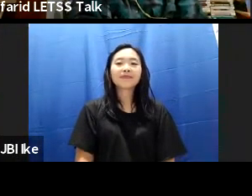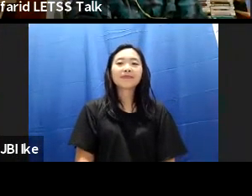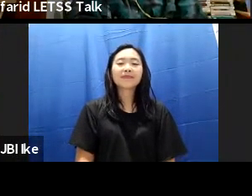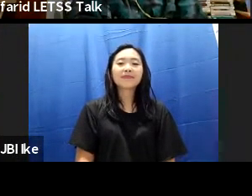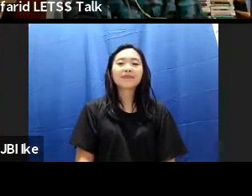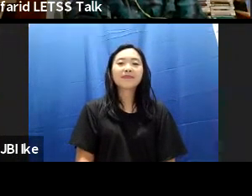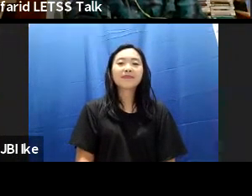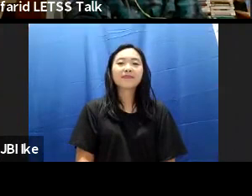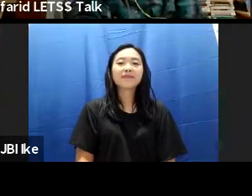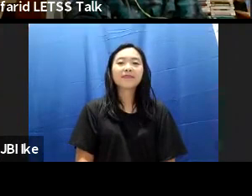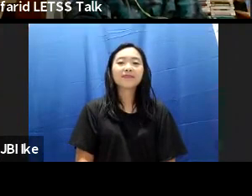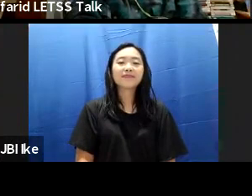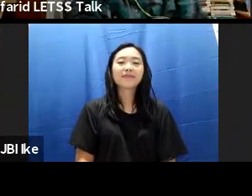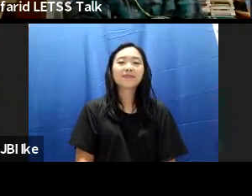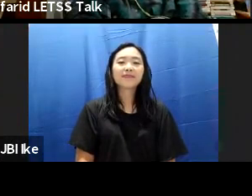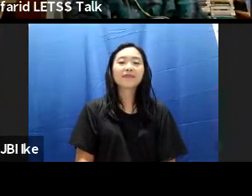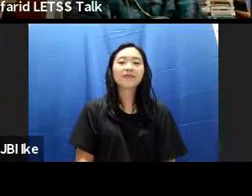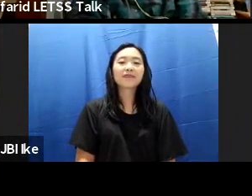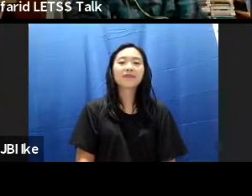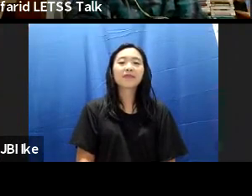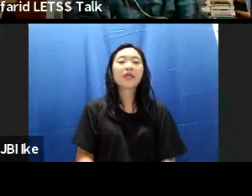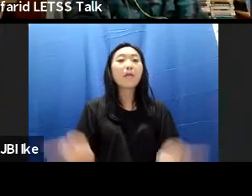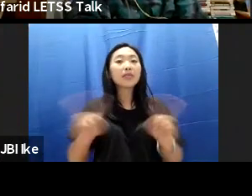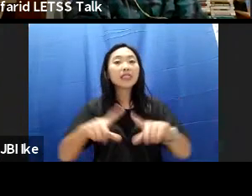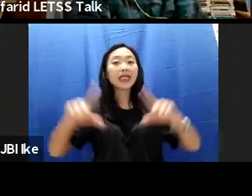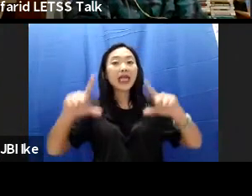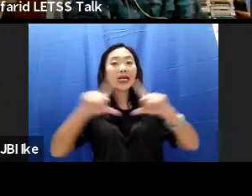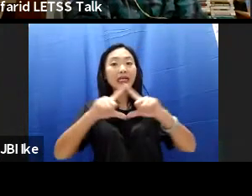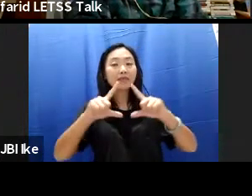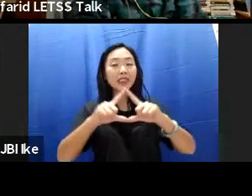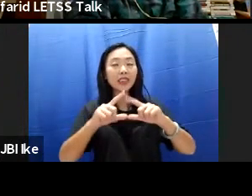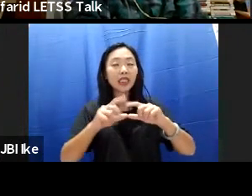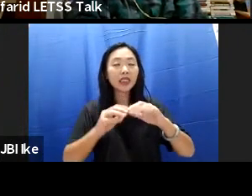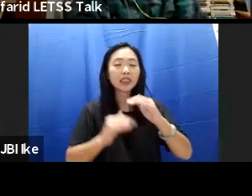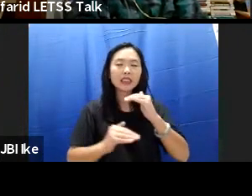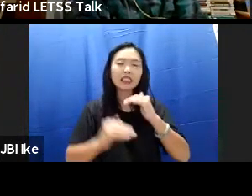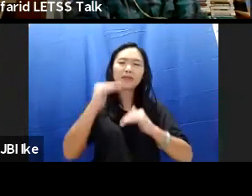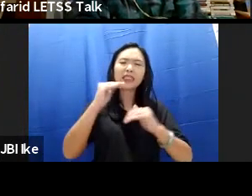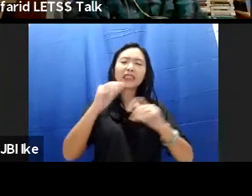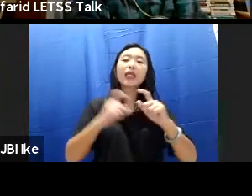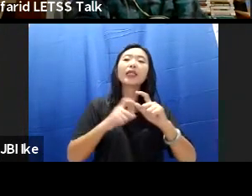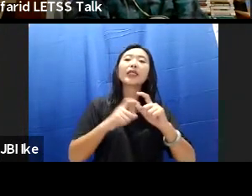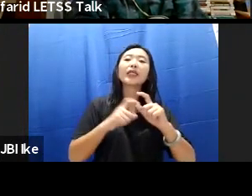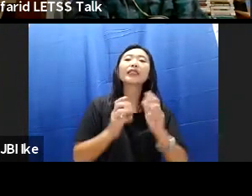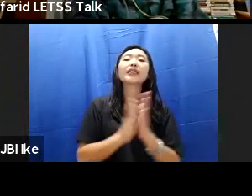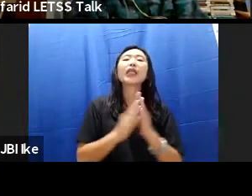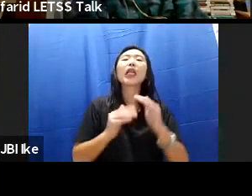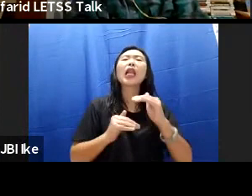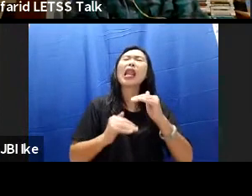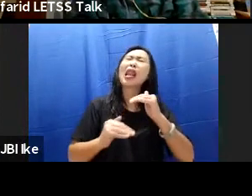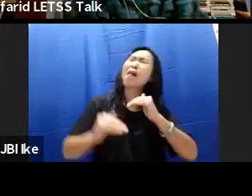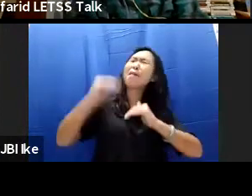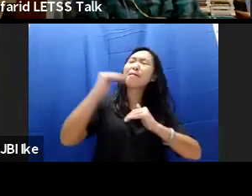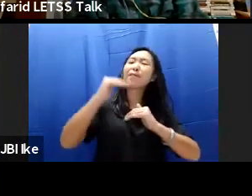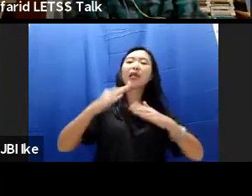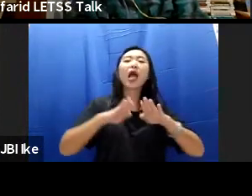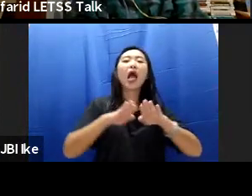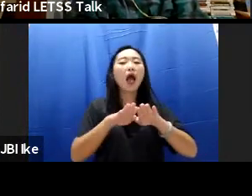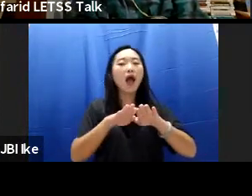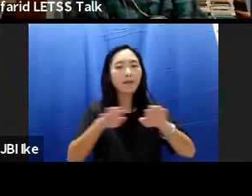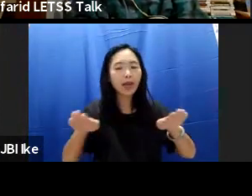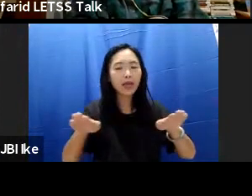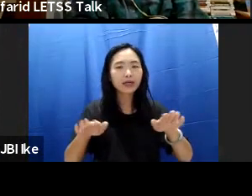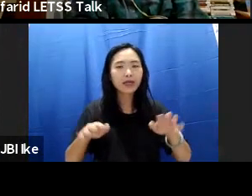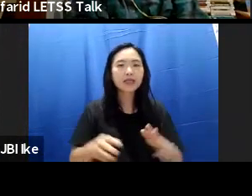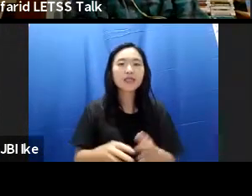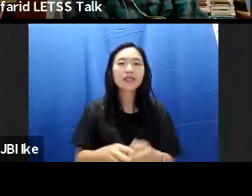dirasa lebih aman ya. Kemudian juga ada faktor dari latar belakang atau pengalaman di keluarga juga